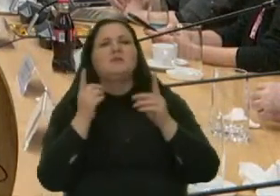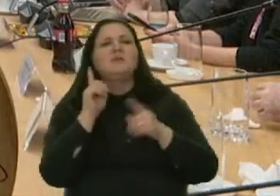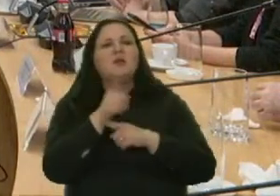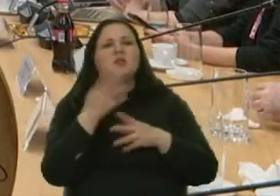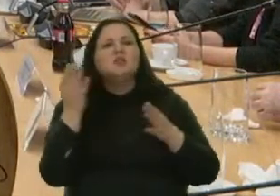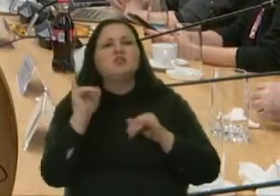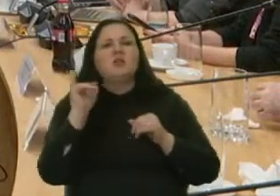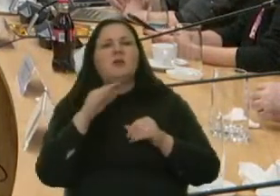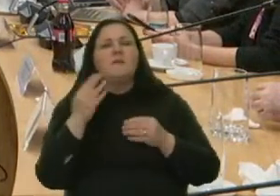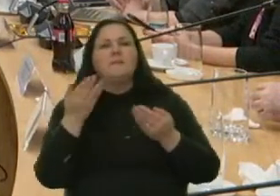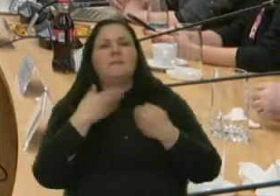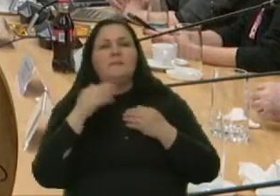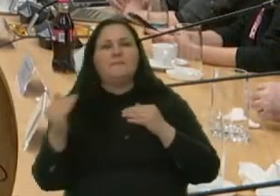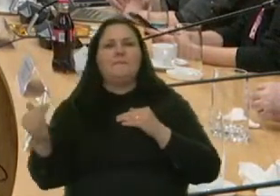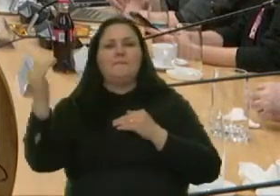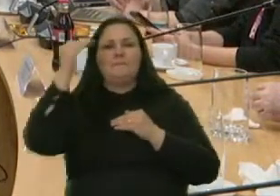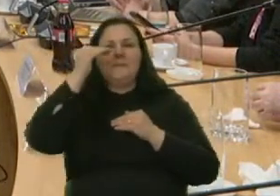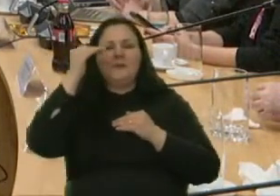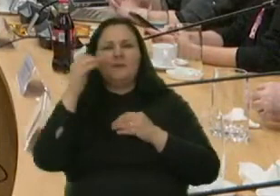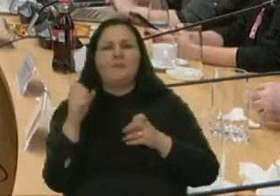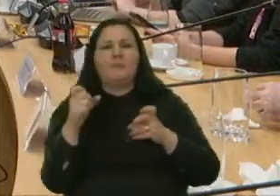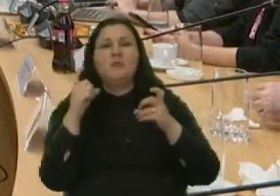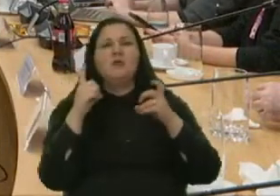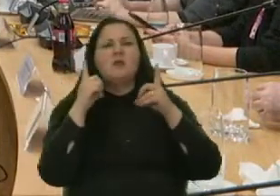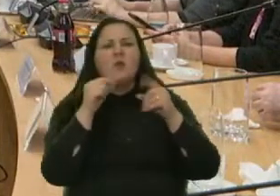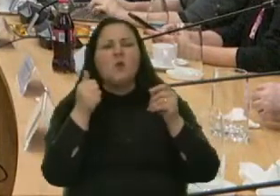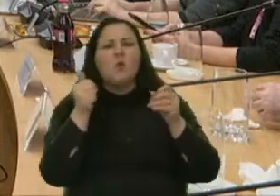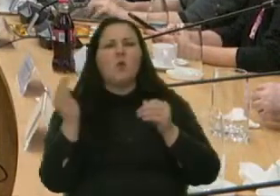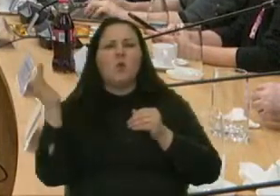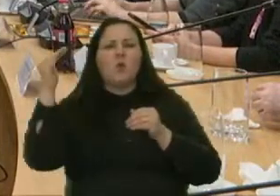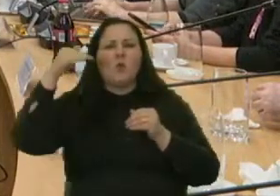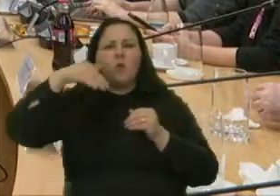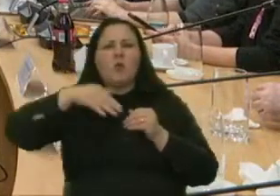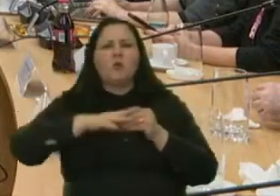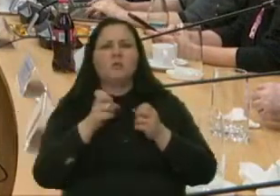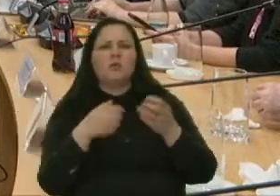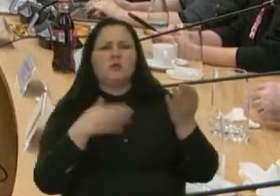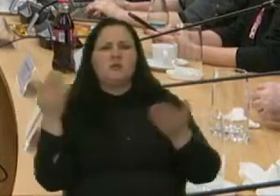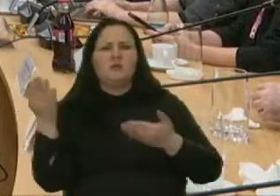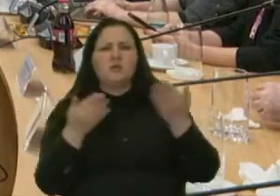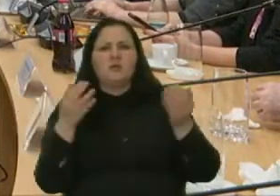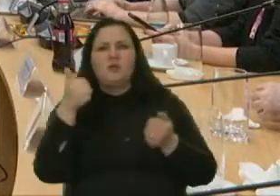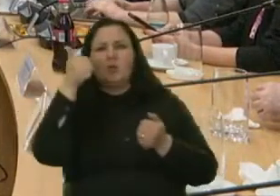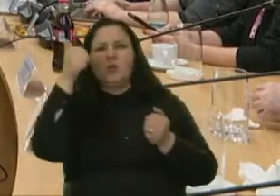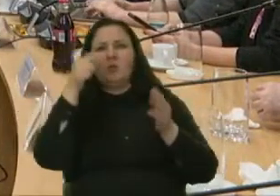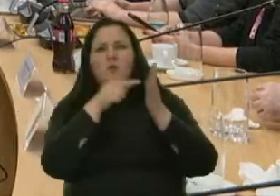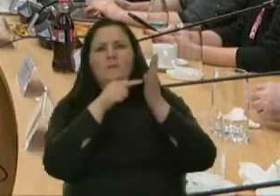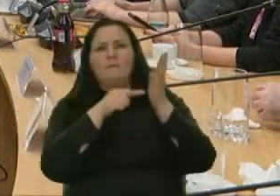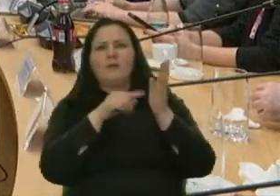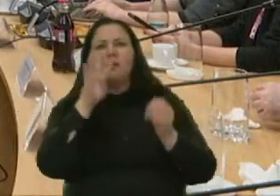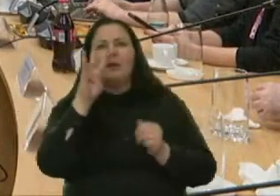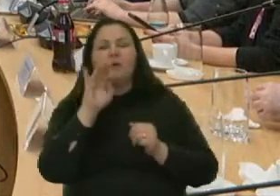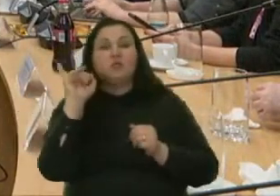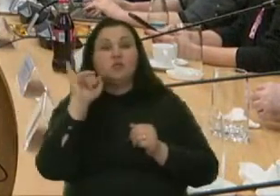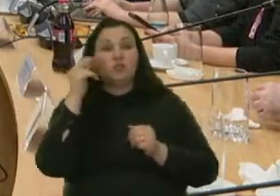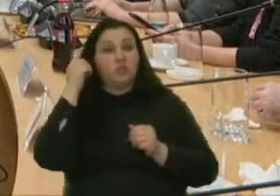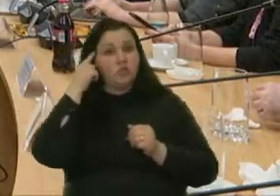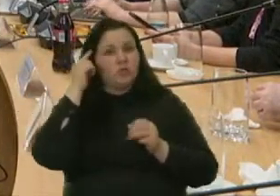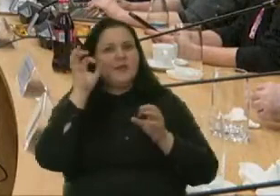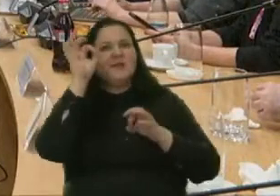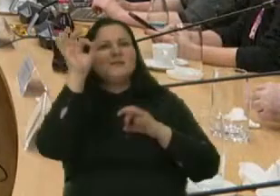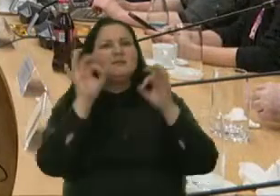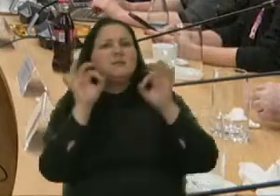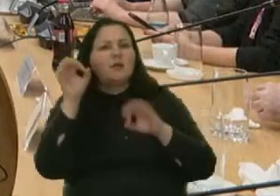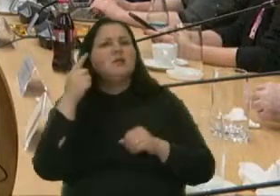peste rezultă o curbă de redistribuție de balansată de 1 la P cei care știu statistică știu ce